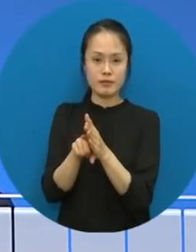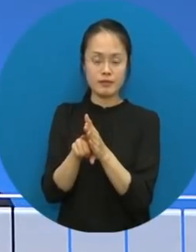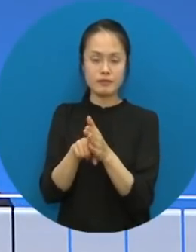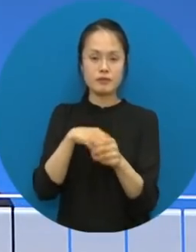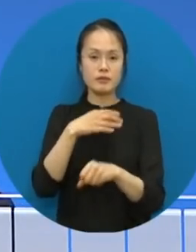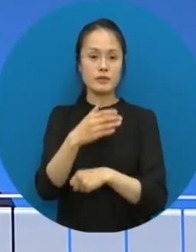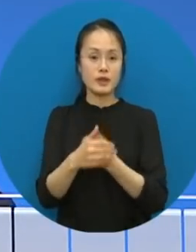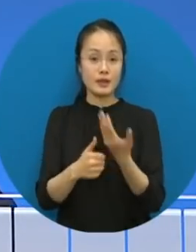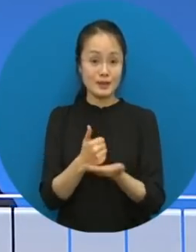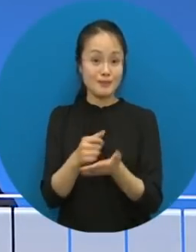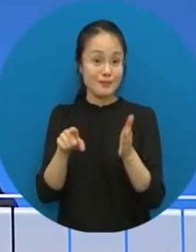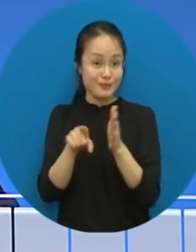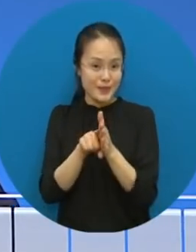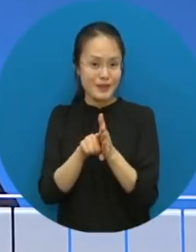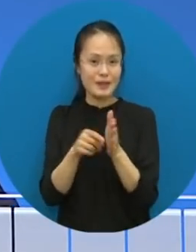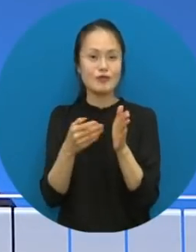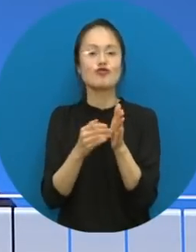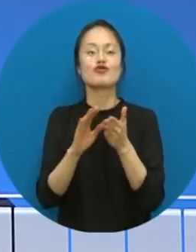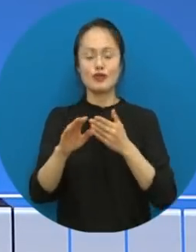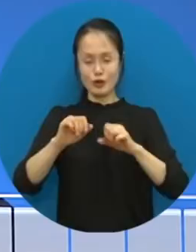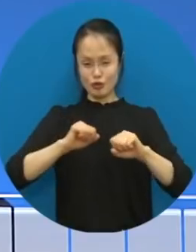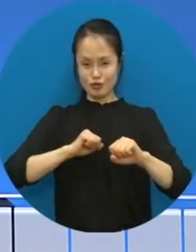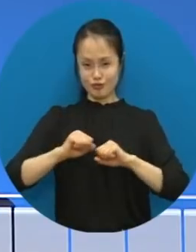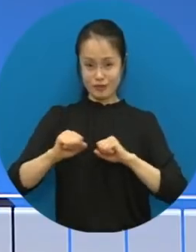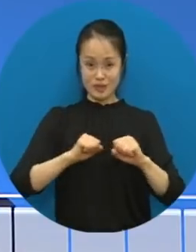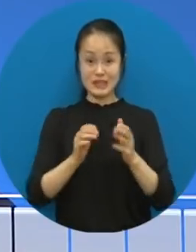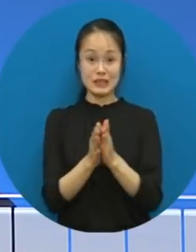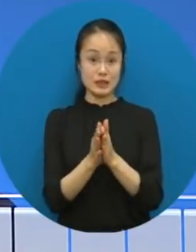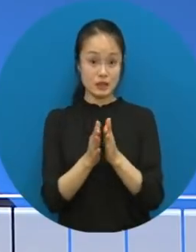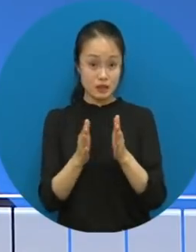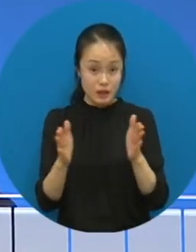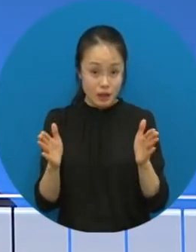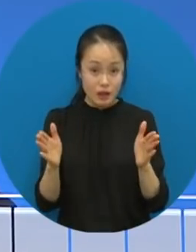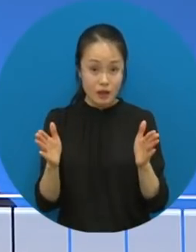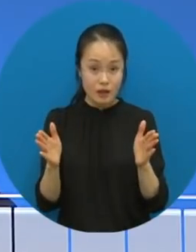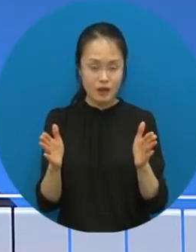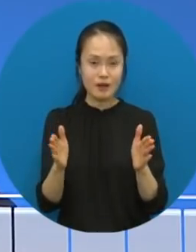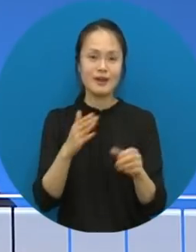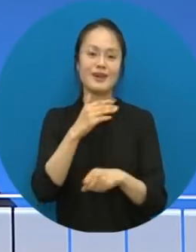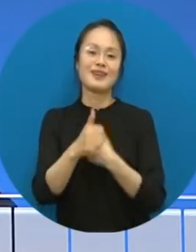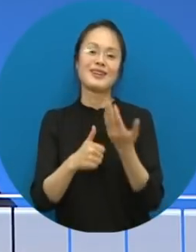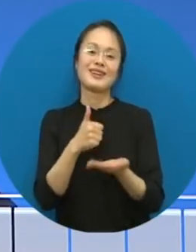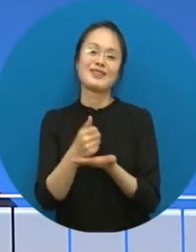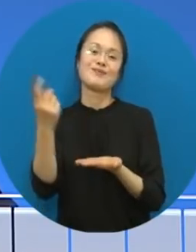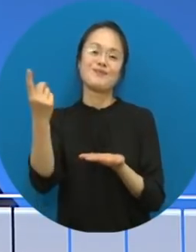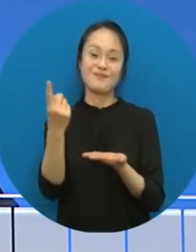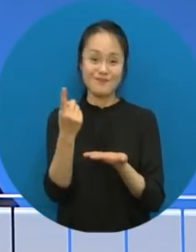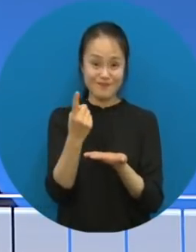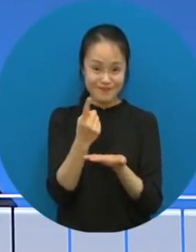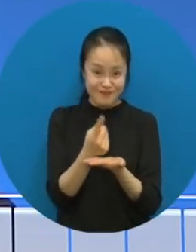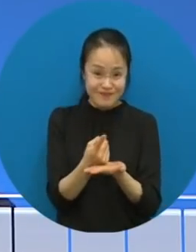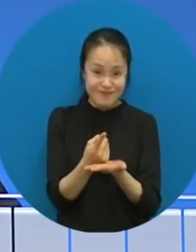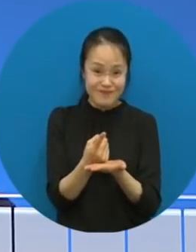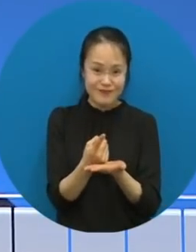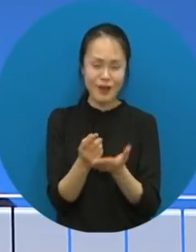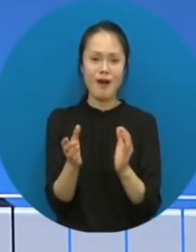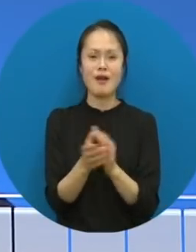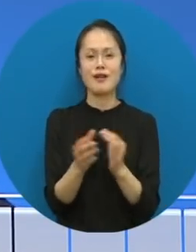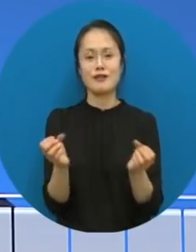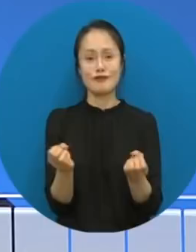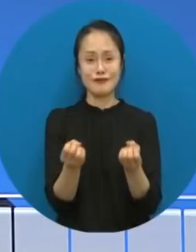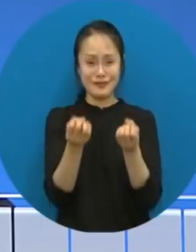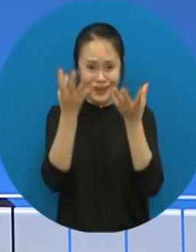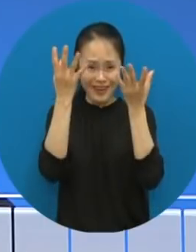하나님을 믿어 움직이는 모든 흐름에 하나님께서 등장하시니 할렐루야 아니겠습니까?